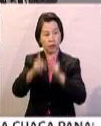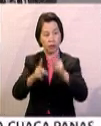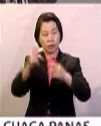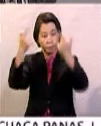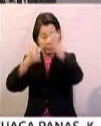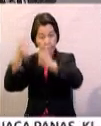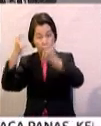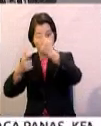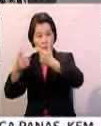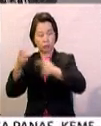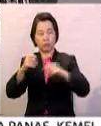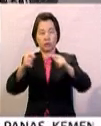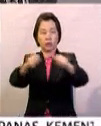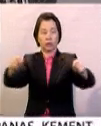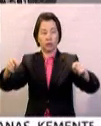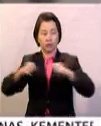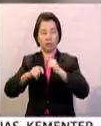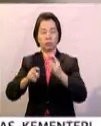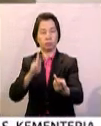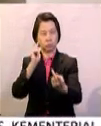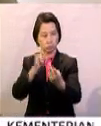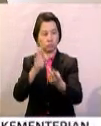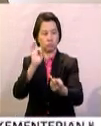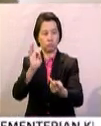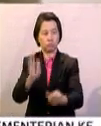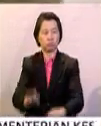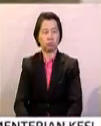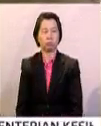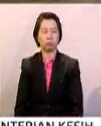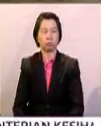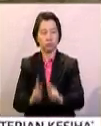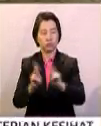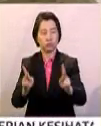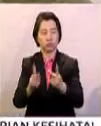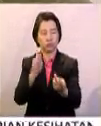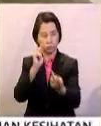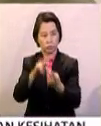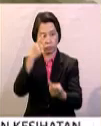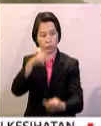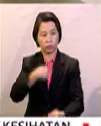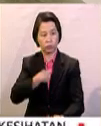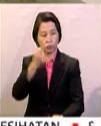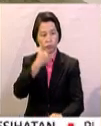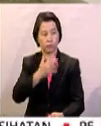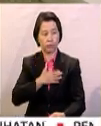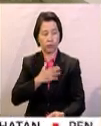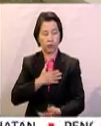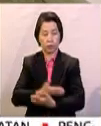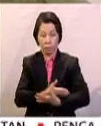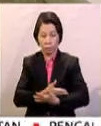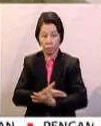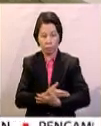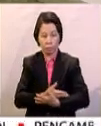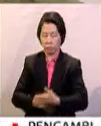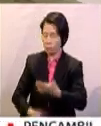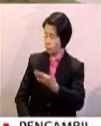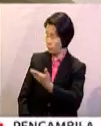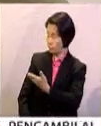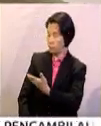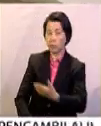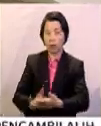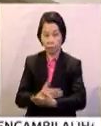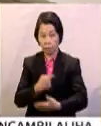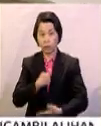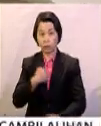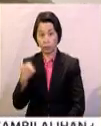pelawat selain lokasinya yang strategik. Sangat strategik bagi saya. Saya anak macam contohnya anak saya